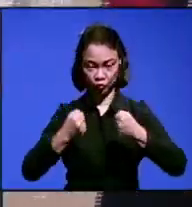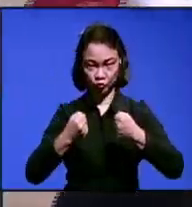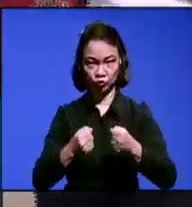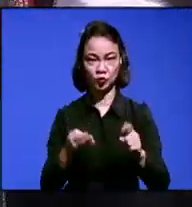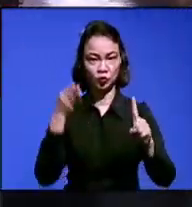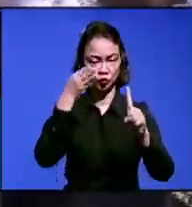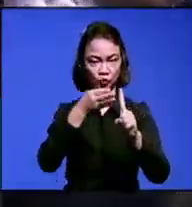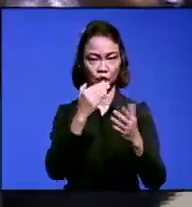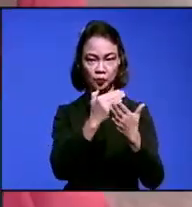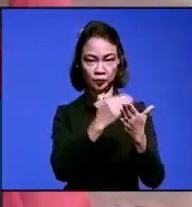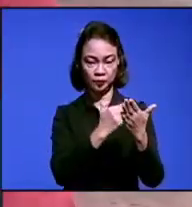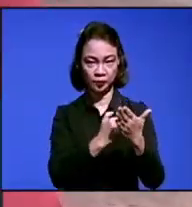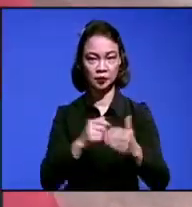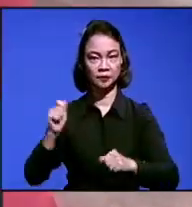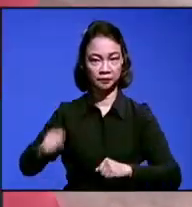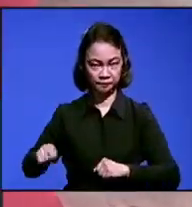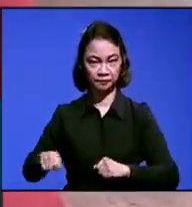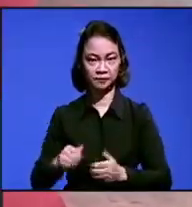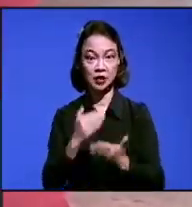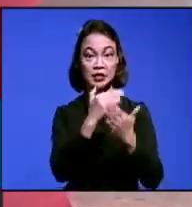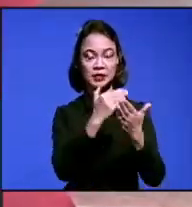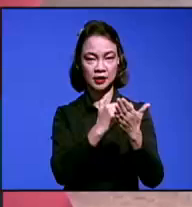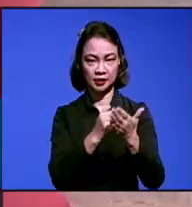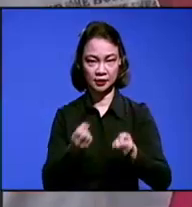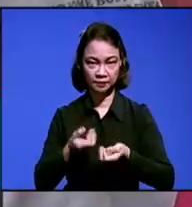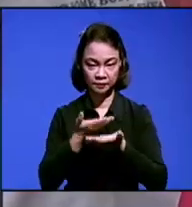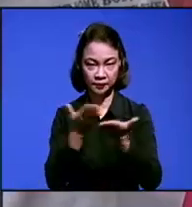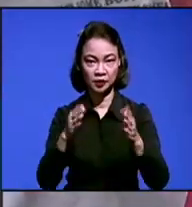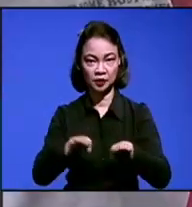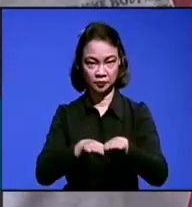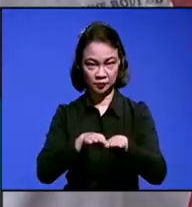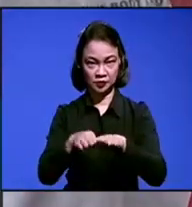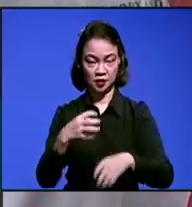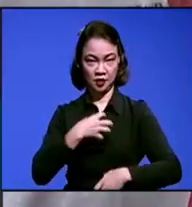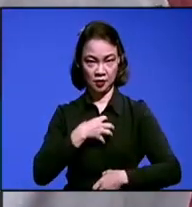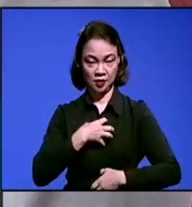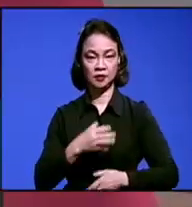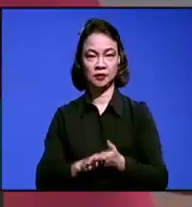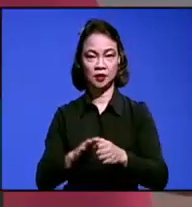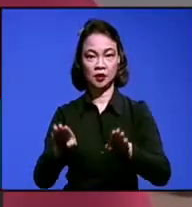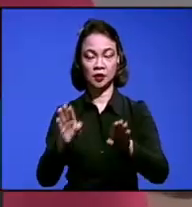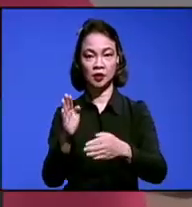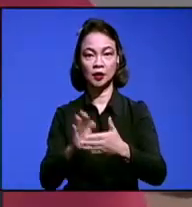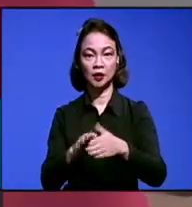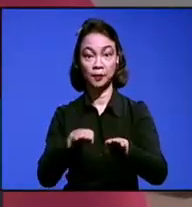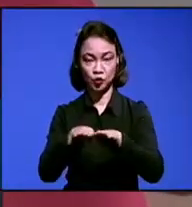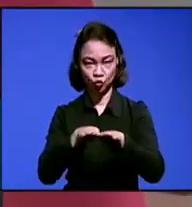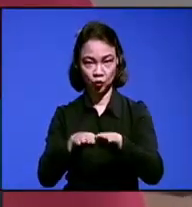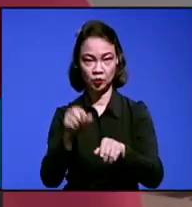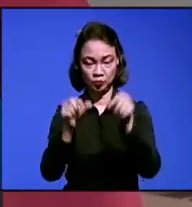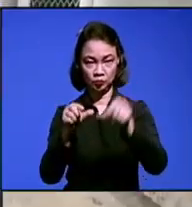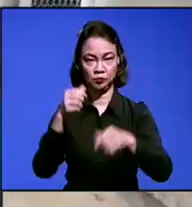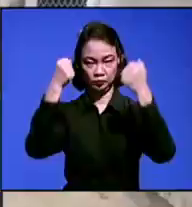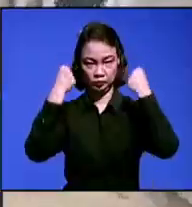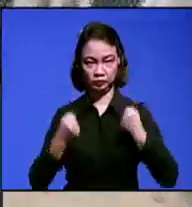pada peraturan Menteri Hukum dan HAM tentang syarat pemberian asimilasi dan hak integrasi kepada warga binaan terkait